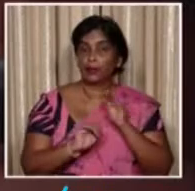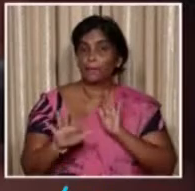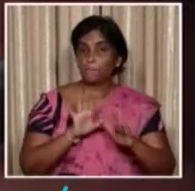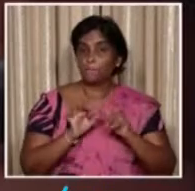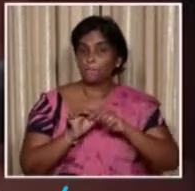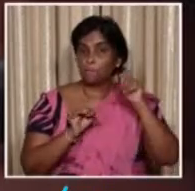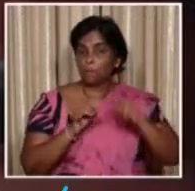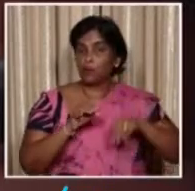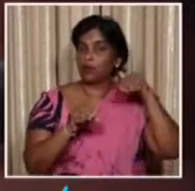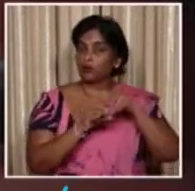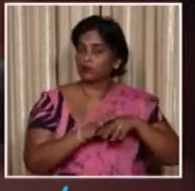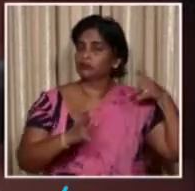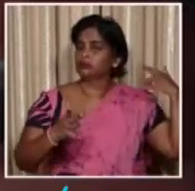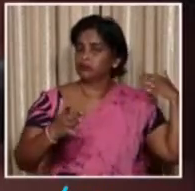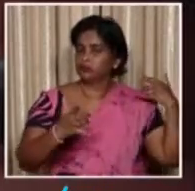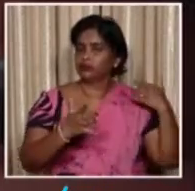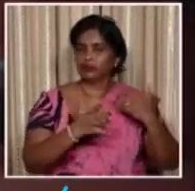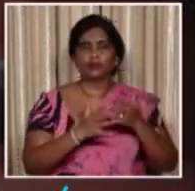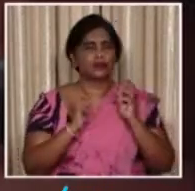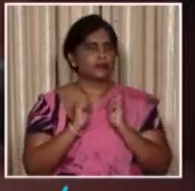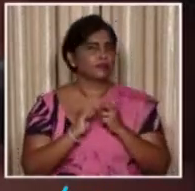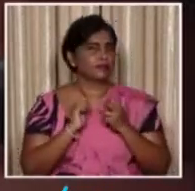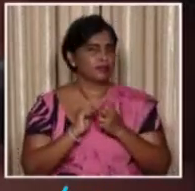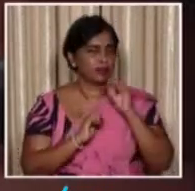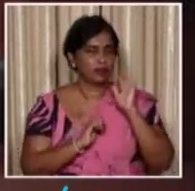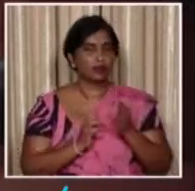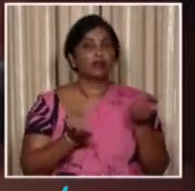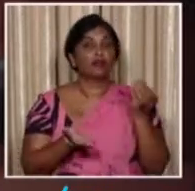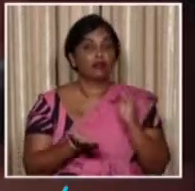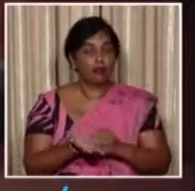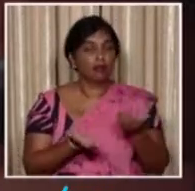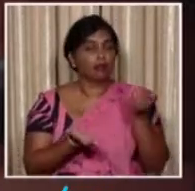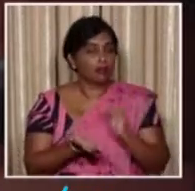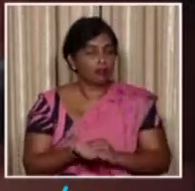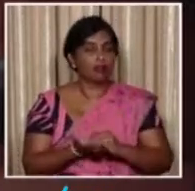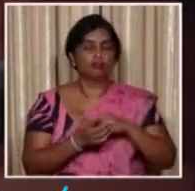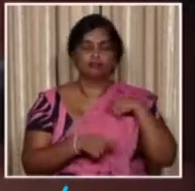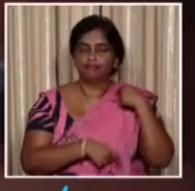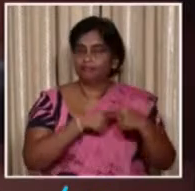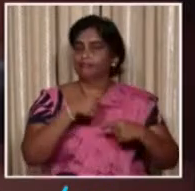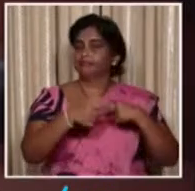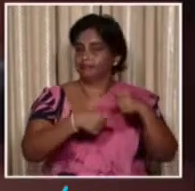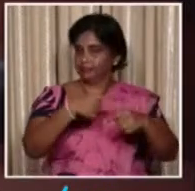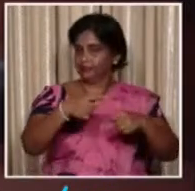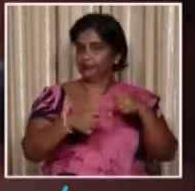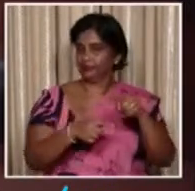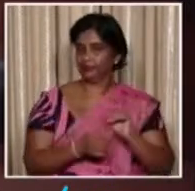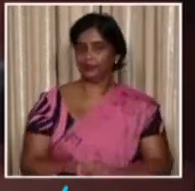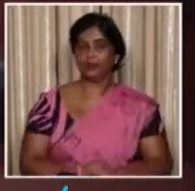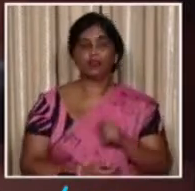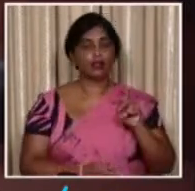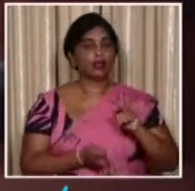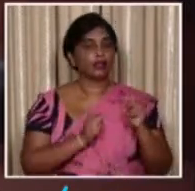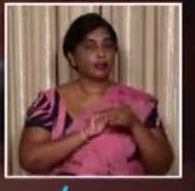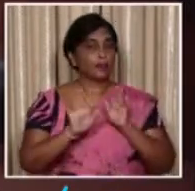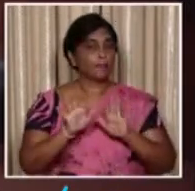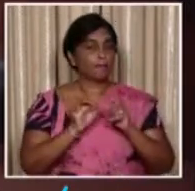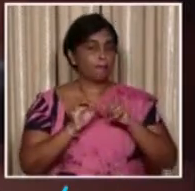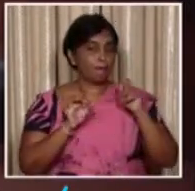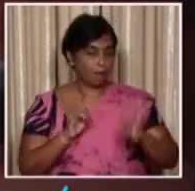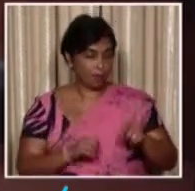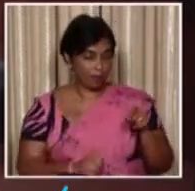मंडले तुल दीर्घ कालयक् पवतिन अर्बुदे तमयि नवत मे नवत नवत पेरलमिन् एन्न कियला मे क्रिकेट पालक